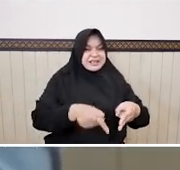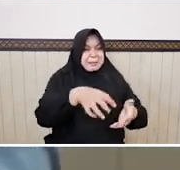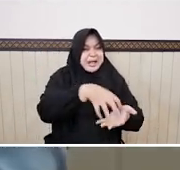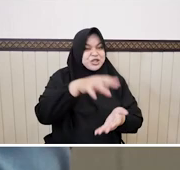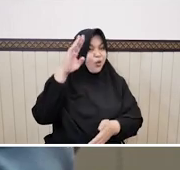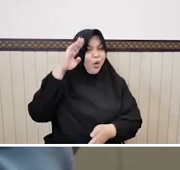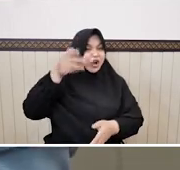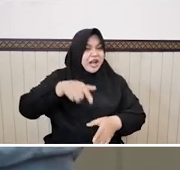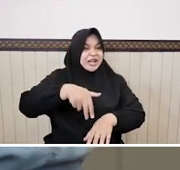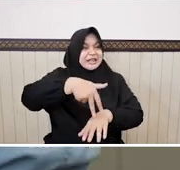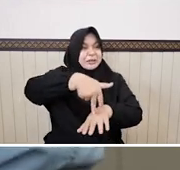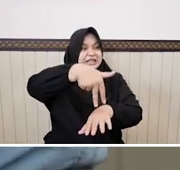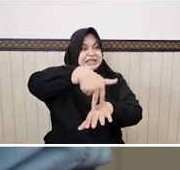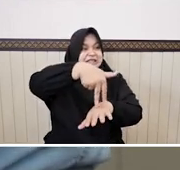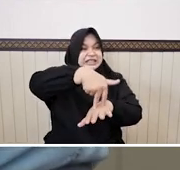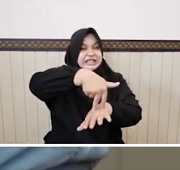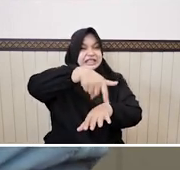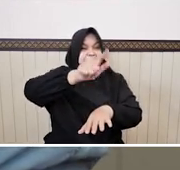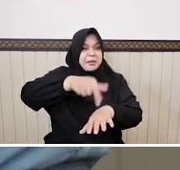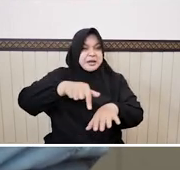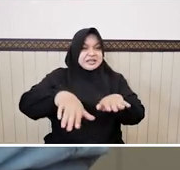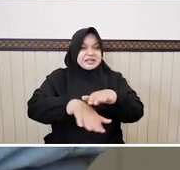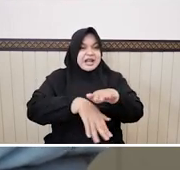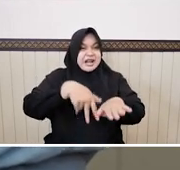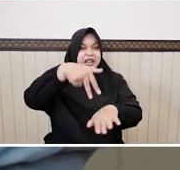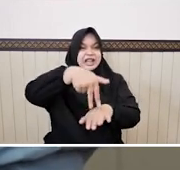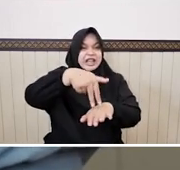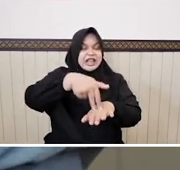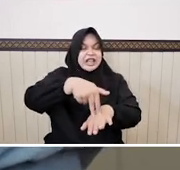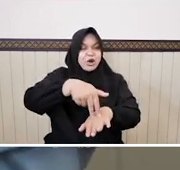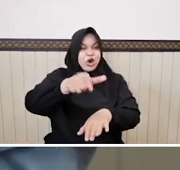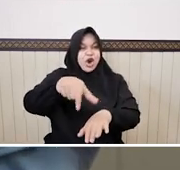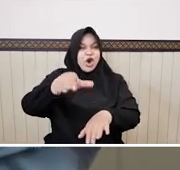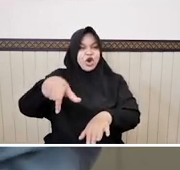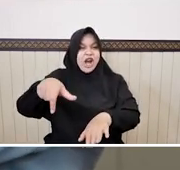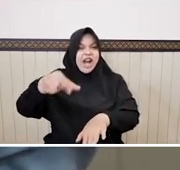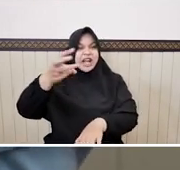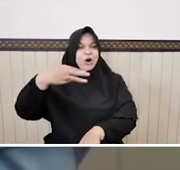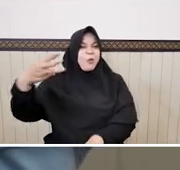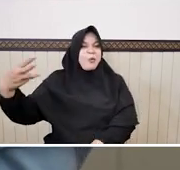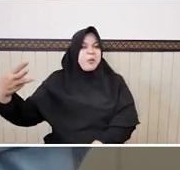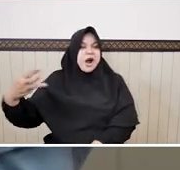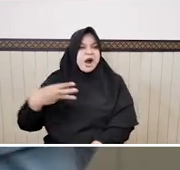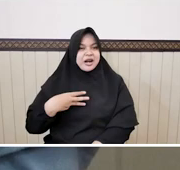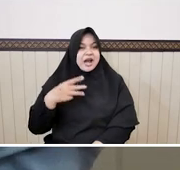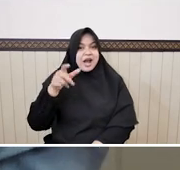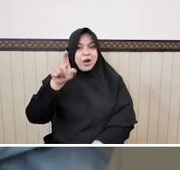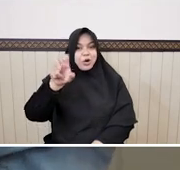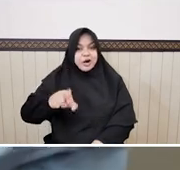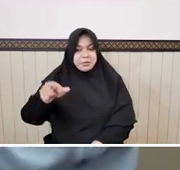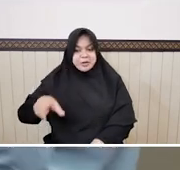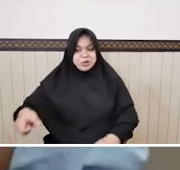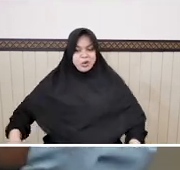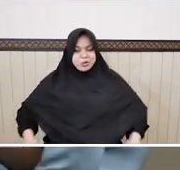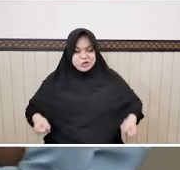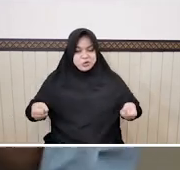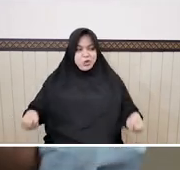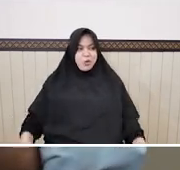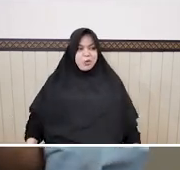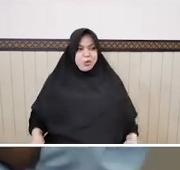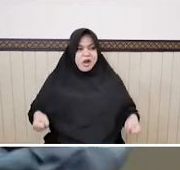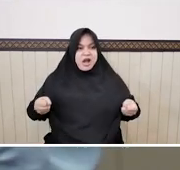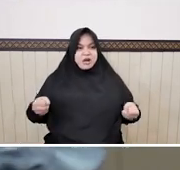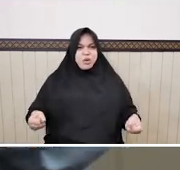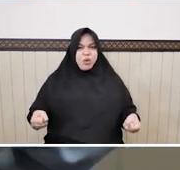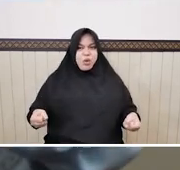ketinggiannya biasanya mengacu pada ketinggian standart Eropa Oh ya yang memakai kursi roda kemudian letaknya itu tepat di tepat